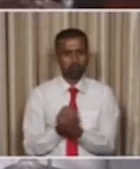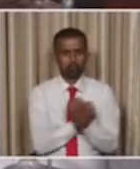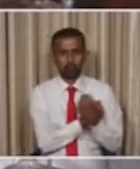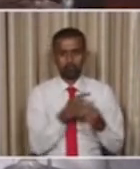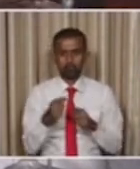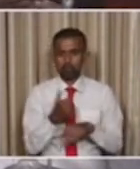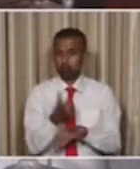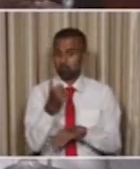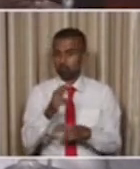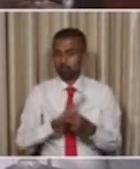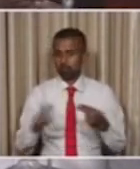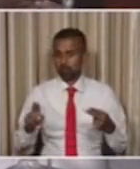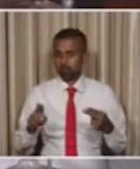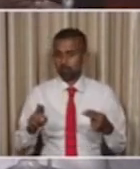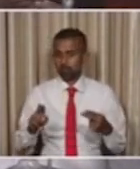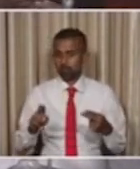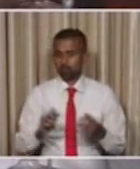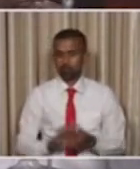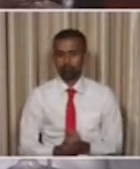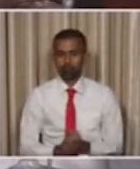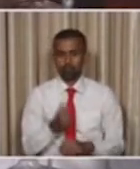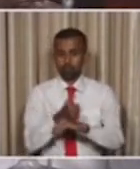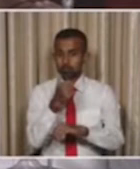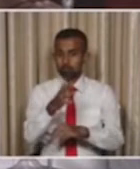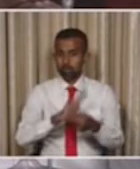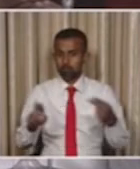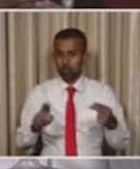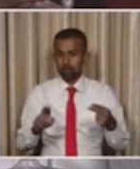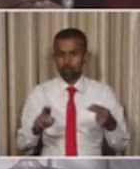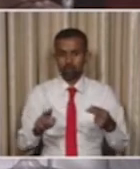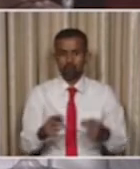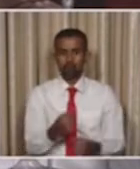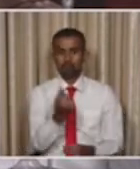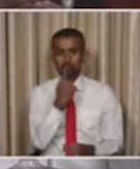මඩ ගහන්න එපා. හරි මඩ ගහන්න එපා. ඔබතුමා කිව්වා එක.